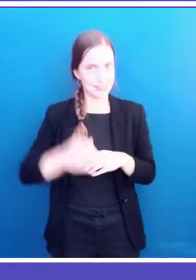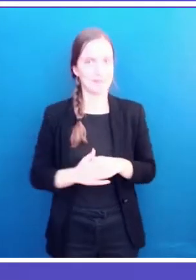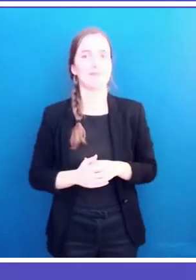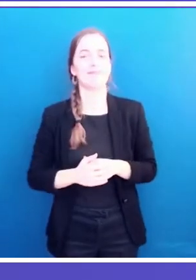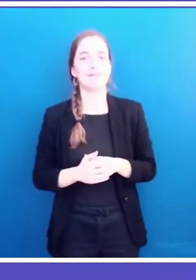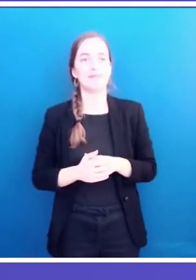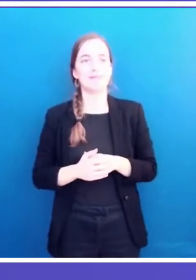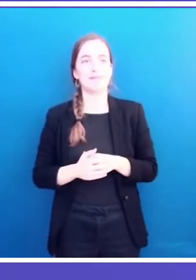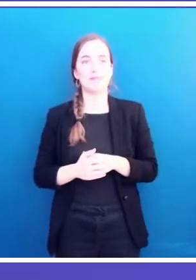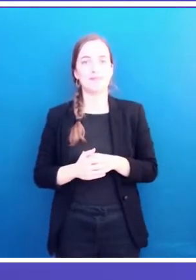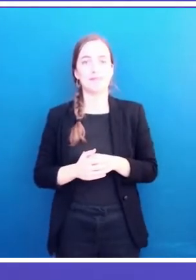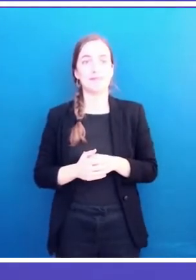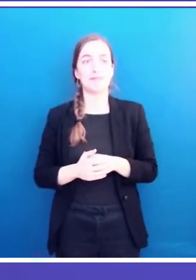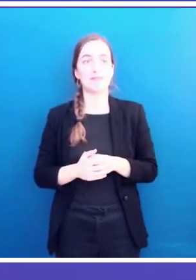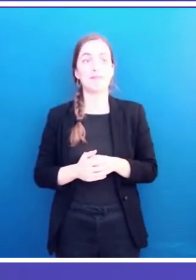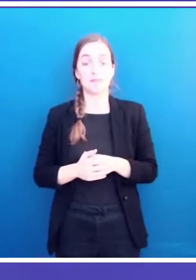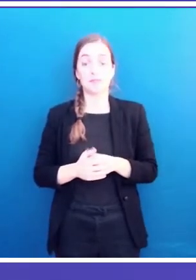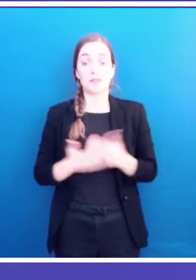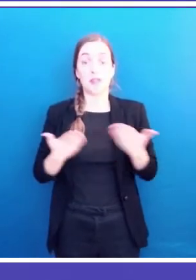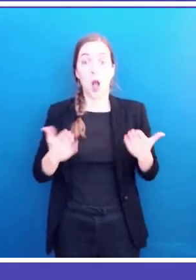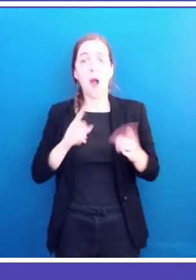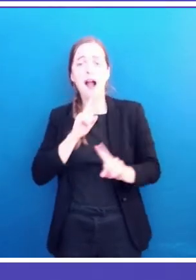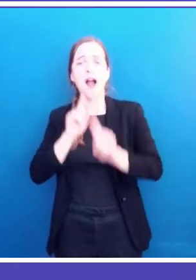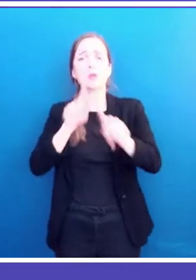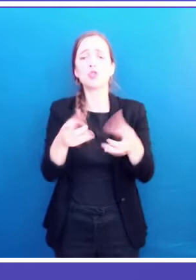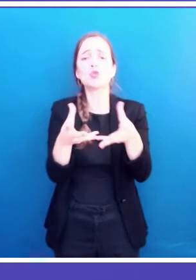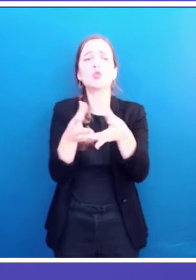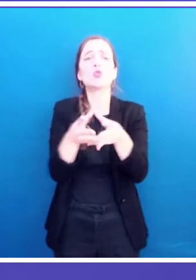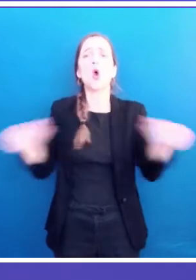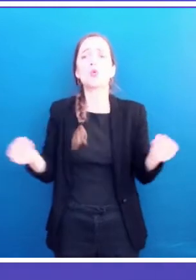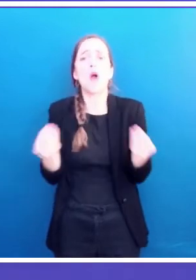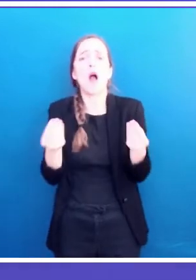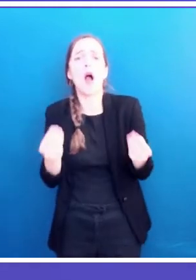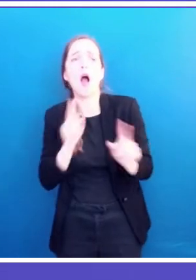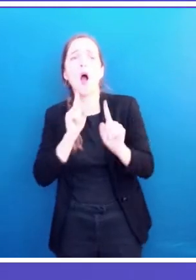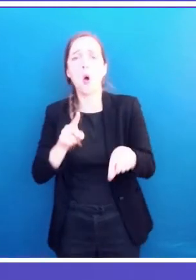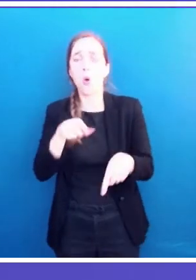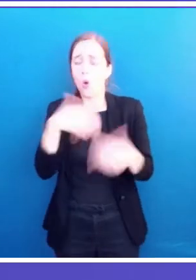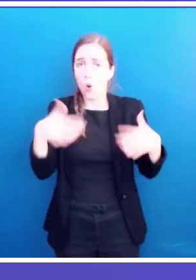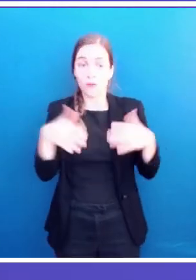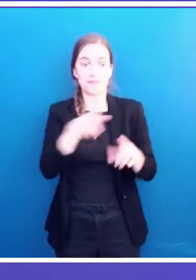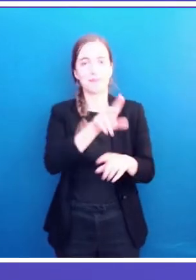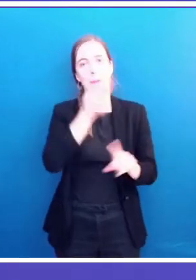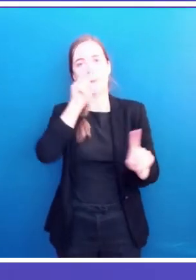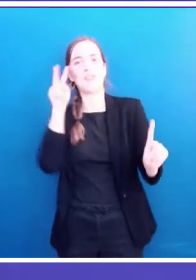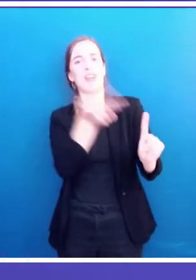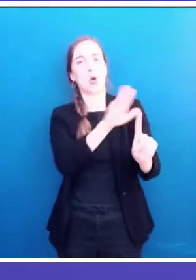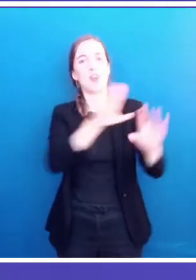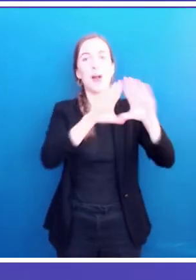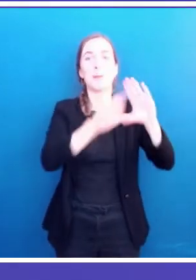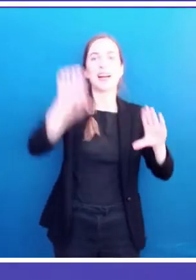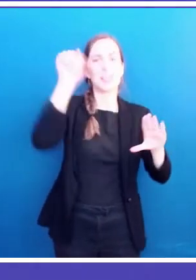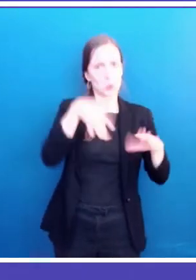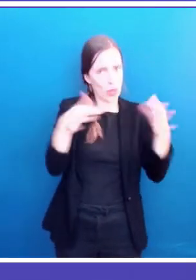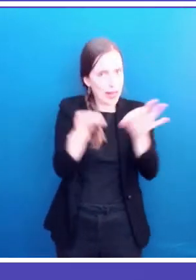من المهم لكل حل نقدمه أن يتضمن ويعالج وأن